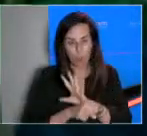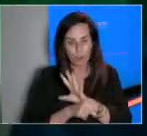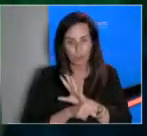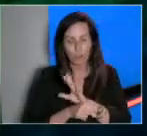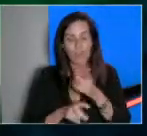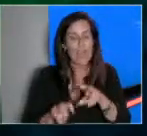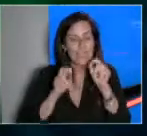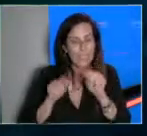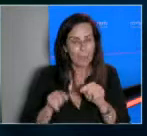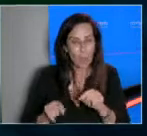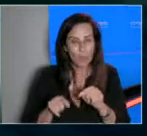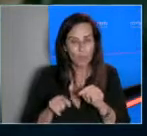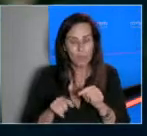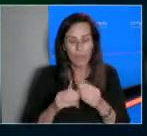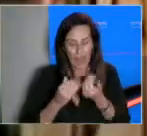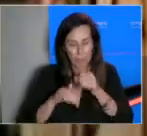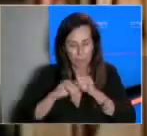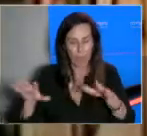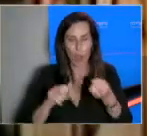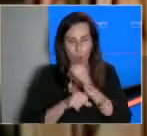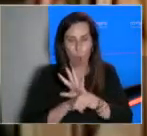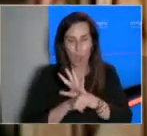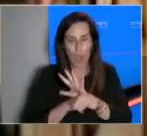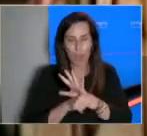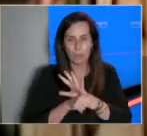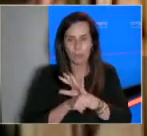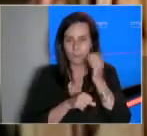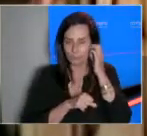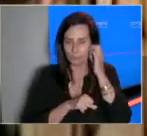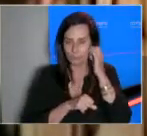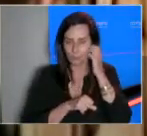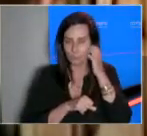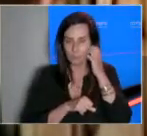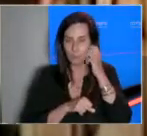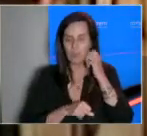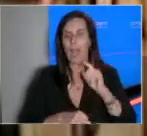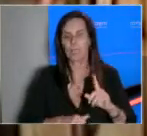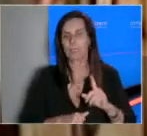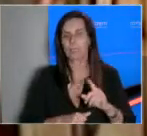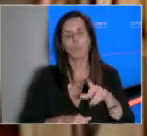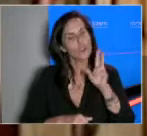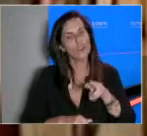של חלון ההזדמנויות הזה, של טרום התפרצות גדולה של נגיף הקורונה, אז יש פה